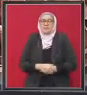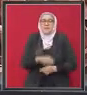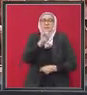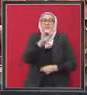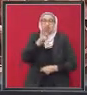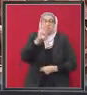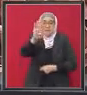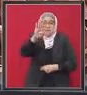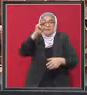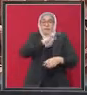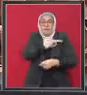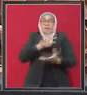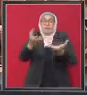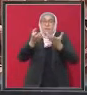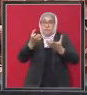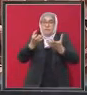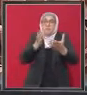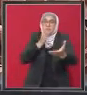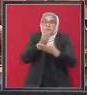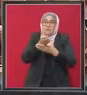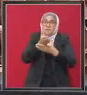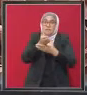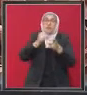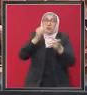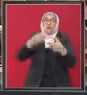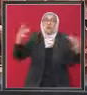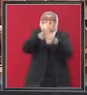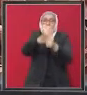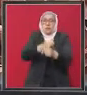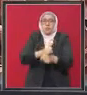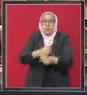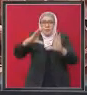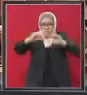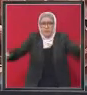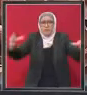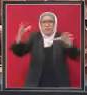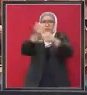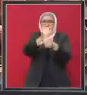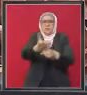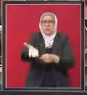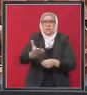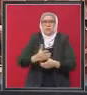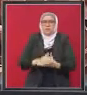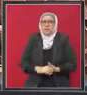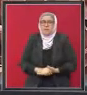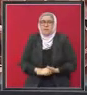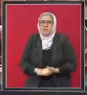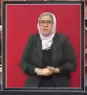Yang Berhormat Menteri nak bagi pencelahan lagi ke atau nak menggulung? Habiskan pengulungan.